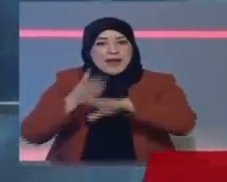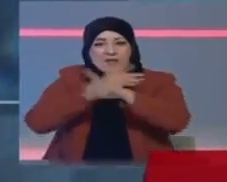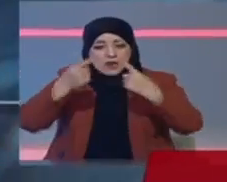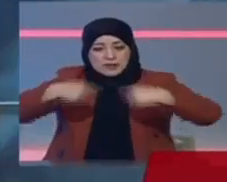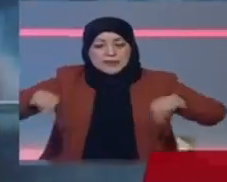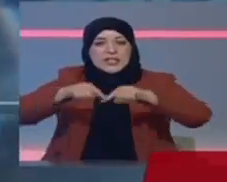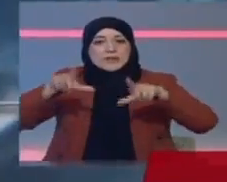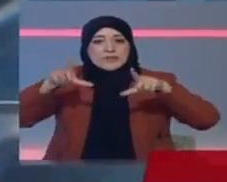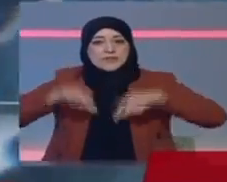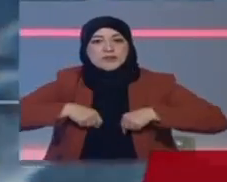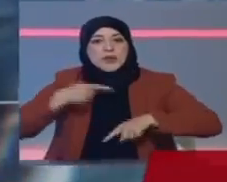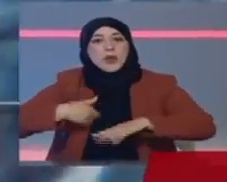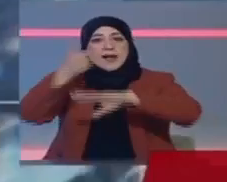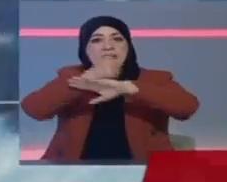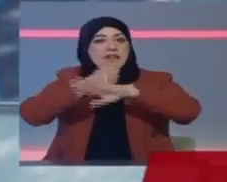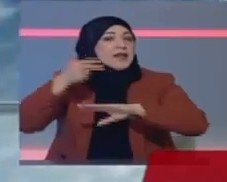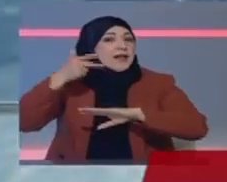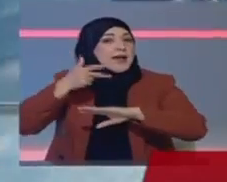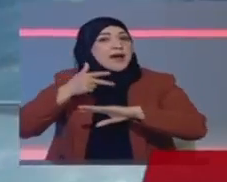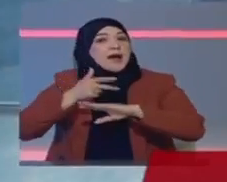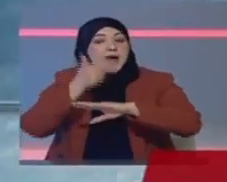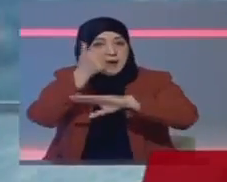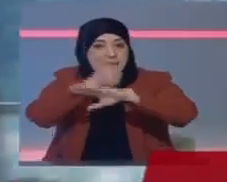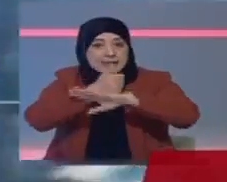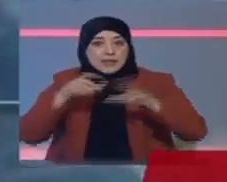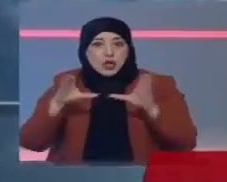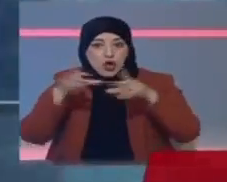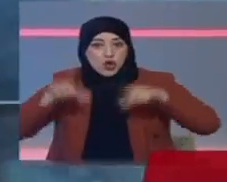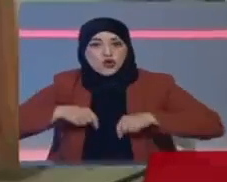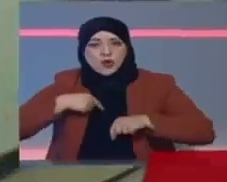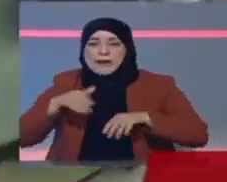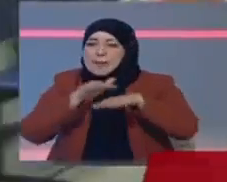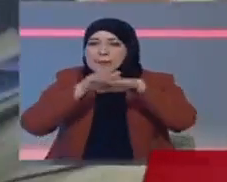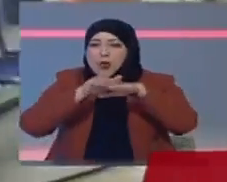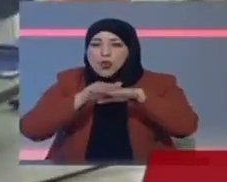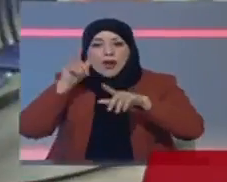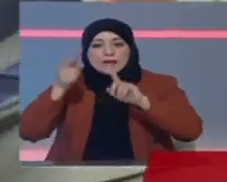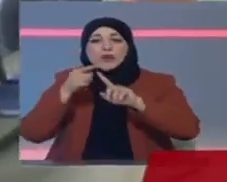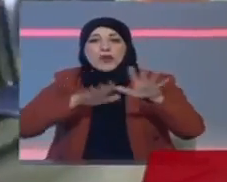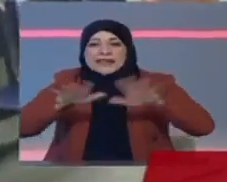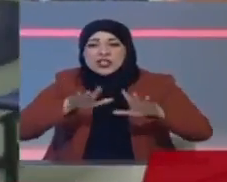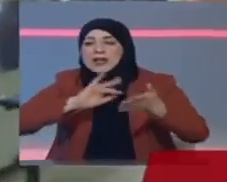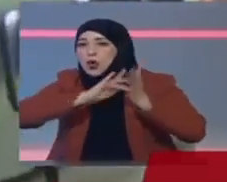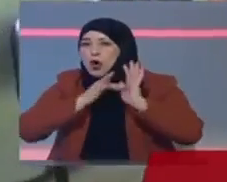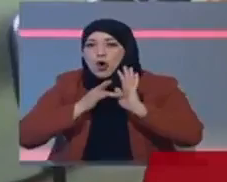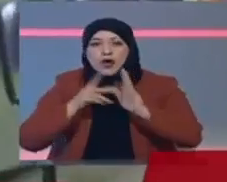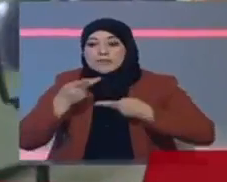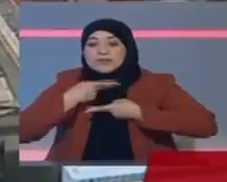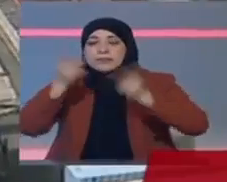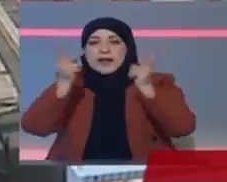اشرف عليها رئيس الحكومه الياس الفخفاخ تمحورت حول مسار تنفيذ الاجراءات الاجتماعيه المعلن عنها